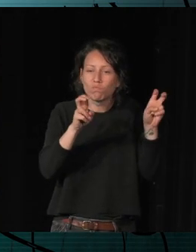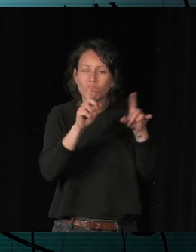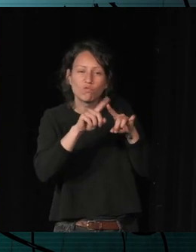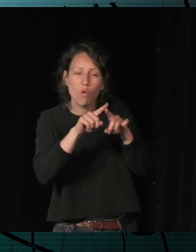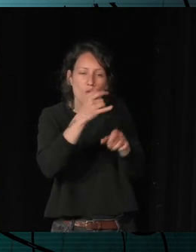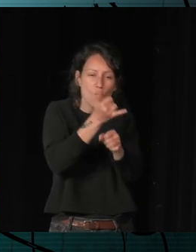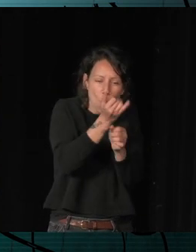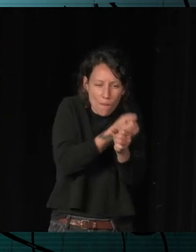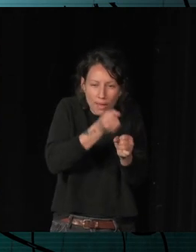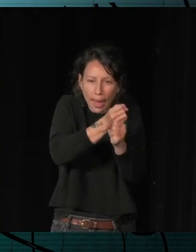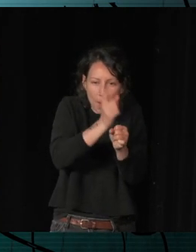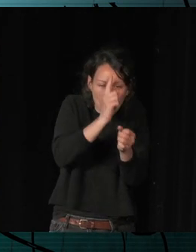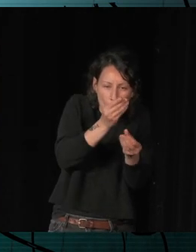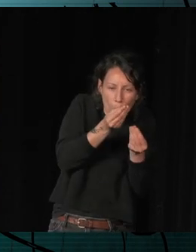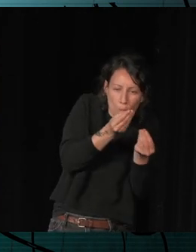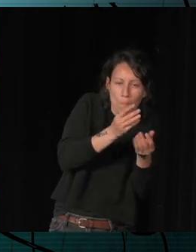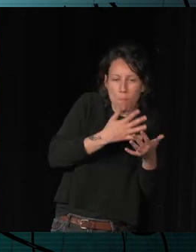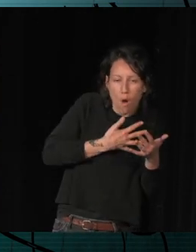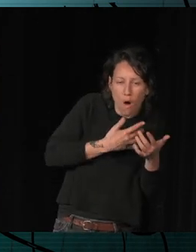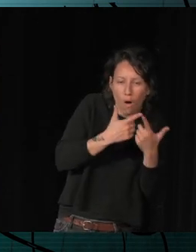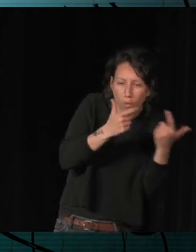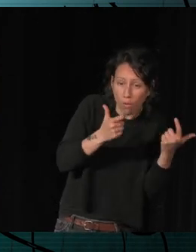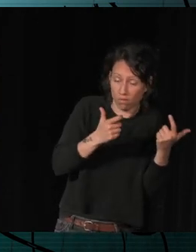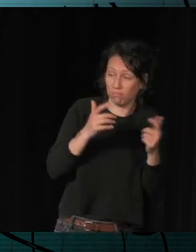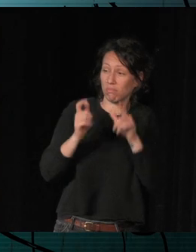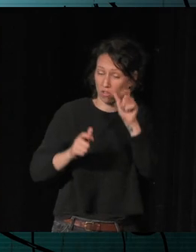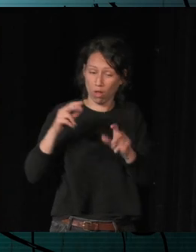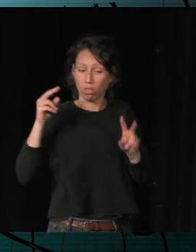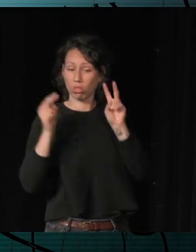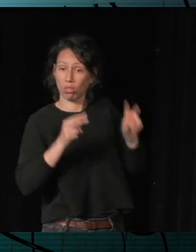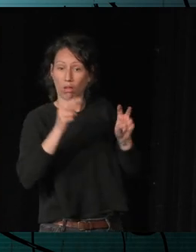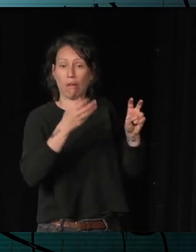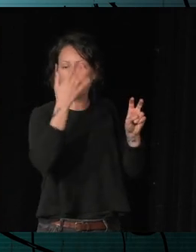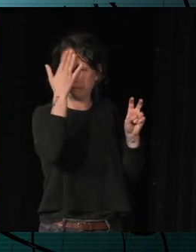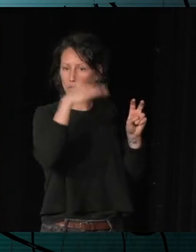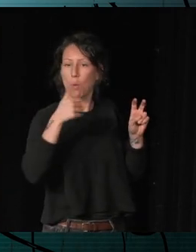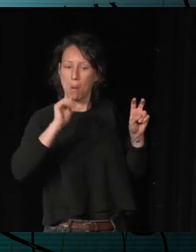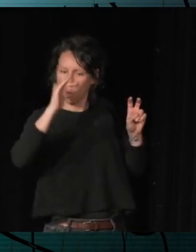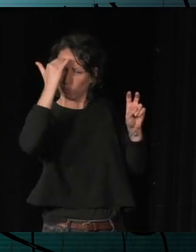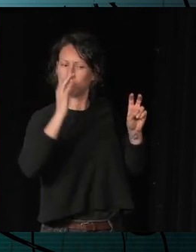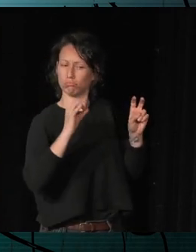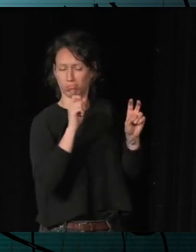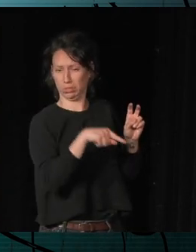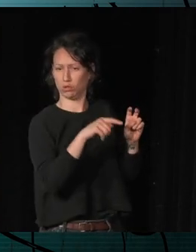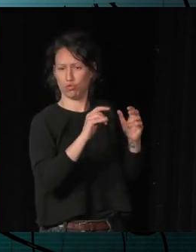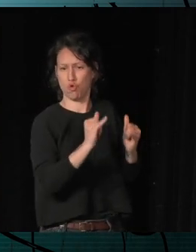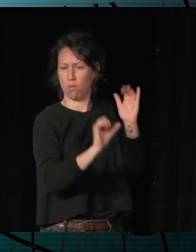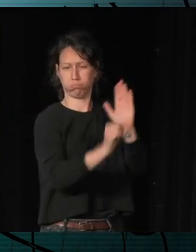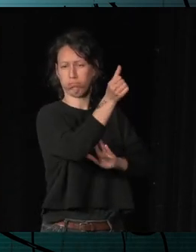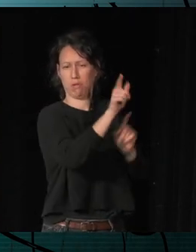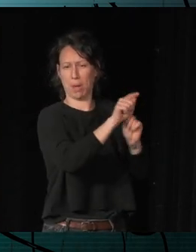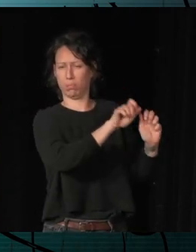parmi parmi les gens qui qui ont reconnu l'influence de in the dark il a évidemment bon Shinji mikani pour pour resésident eville mais il y a aussi